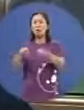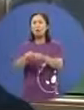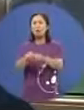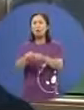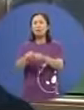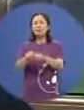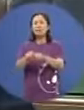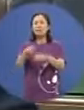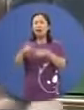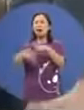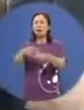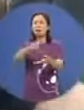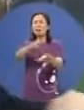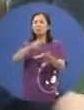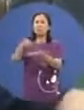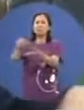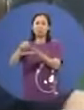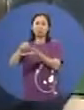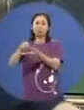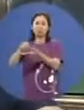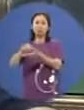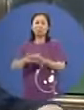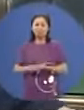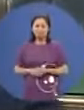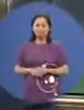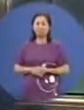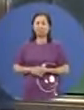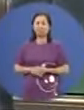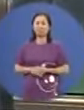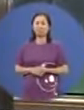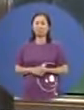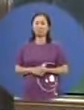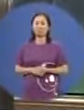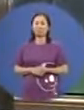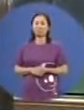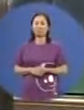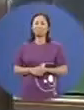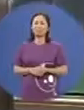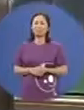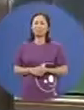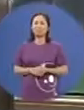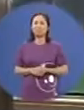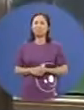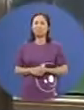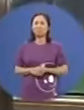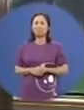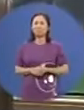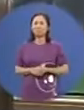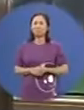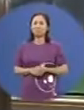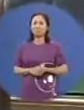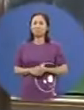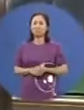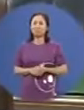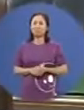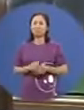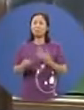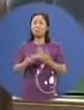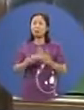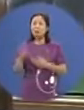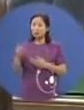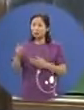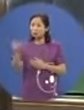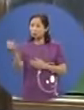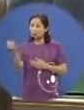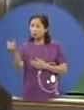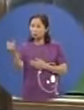い、 ね、でもちろん恋愛するのはあれですけど、見合いの話なんか来ちゃってですね、あそこのお嬢さんとここのお坊ちゃ